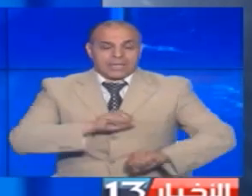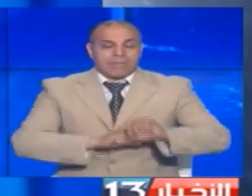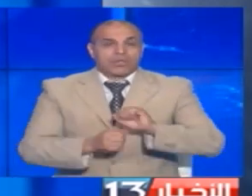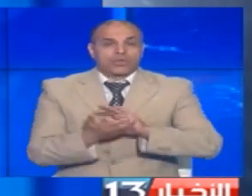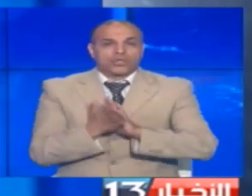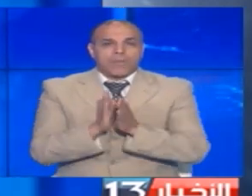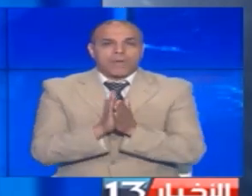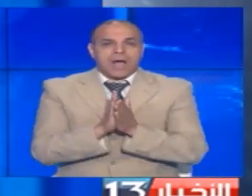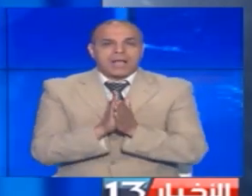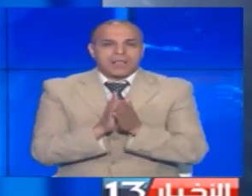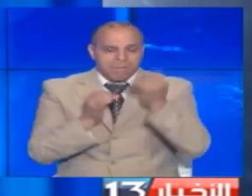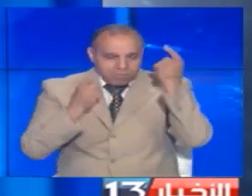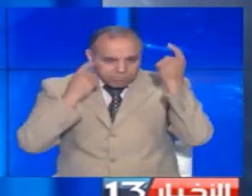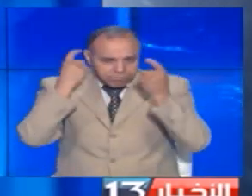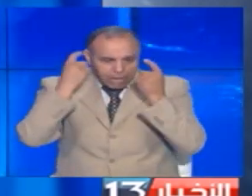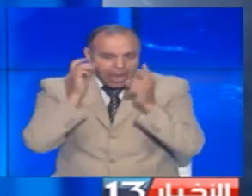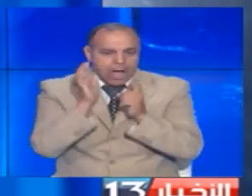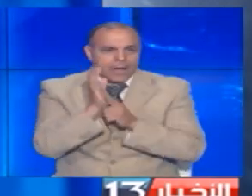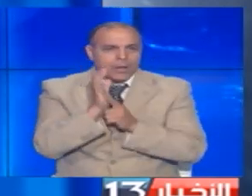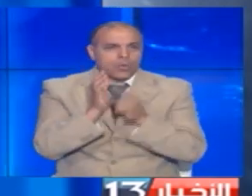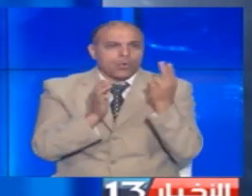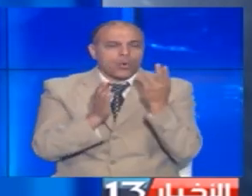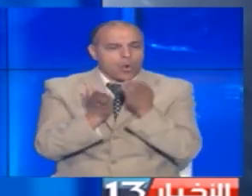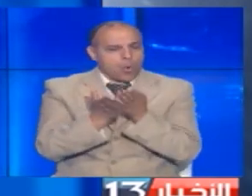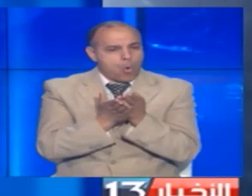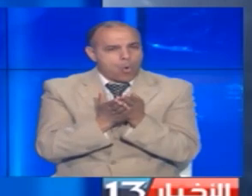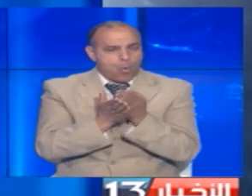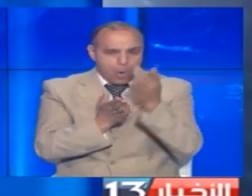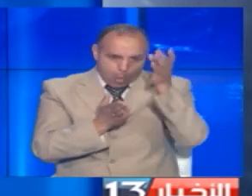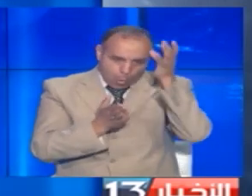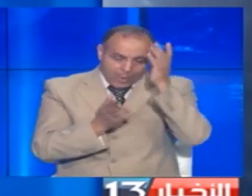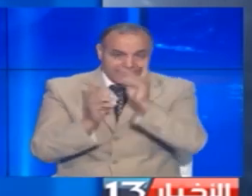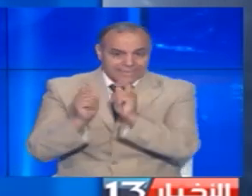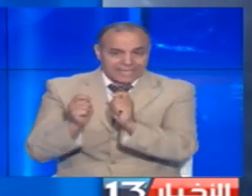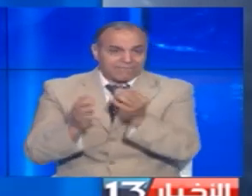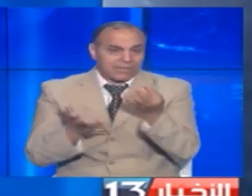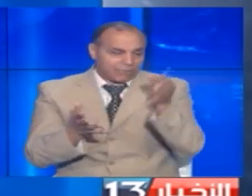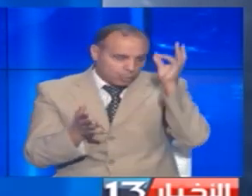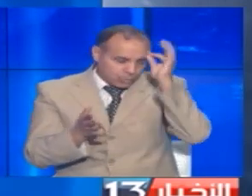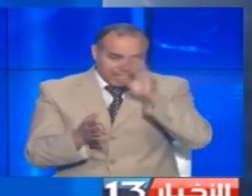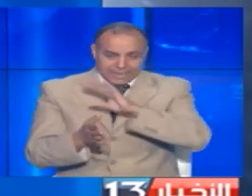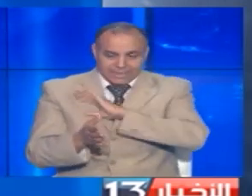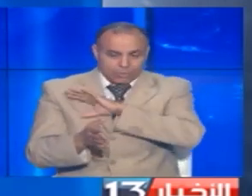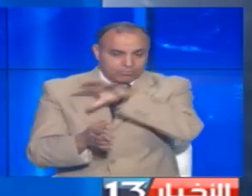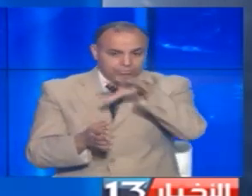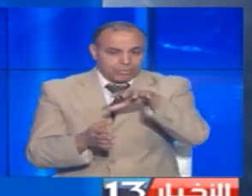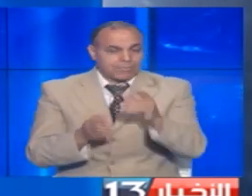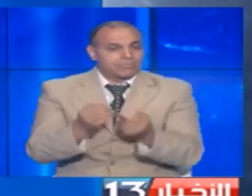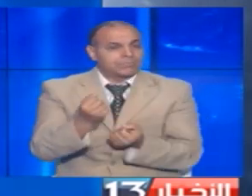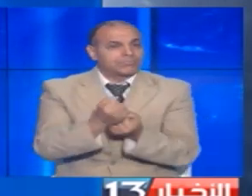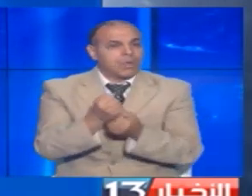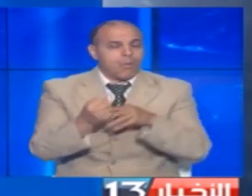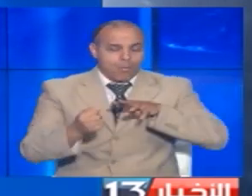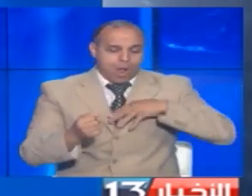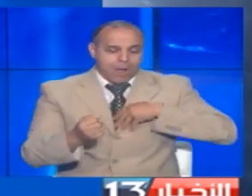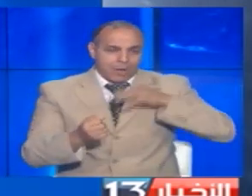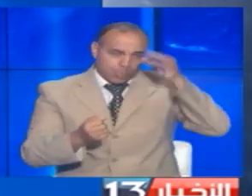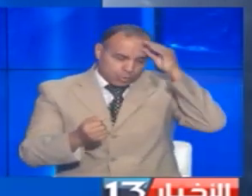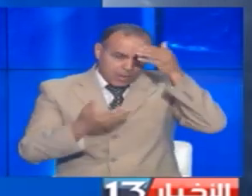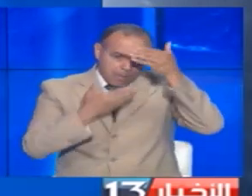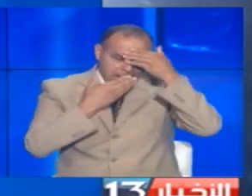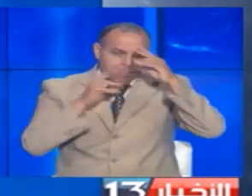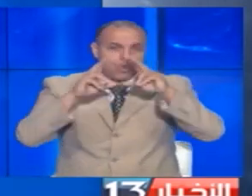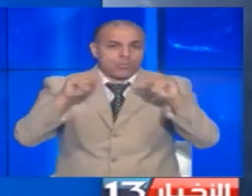جمعيه المفكره القانونيه في كليه الحقوق والعلوم السياسيه بتونس دوره اقليميه لفائده محامين من تونس والمغرب